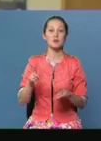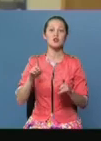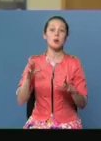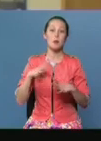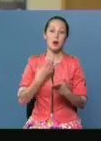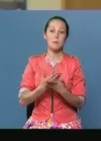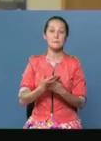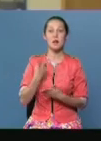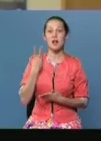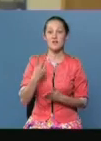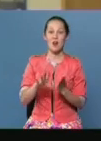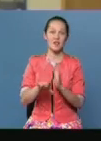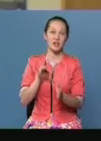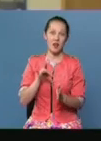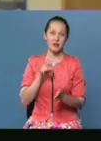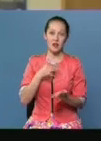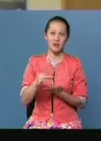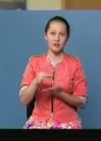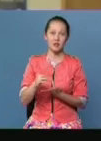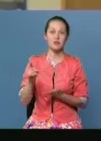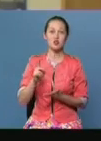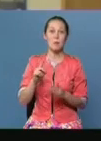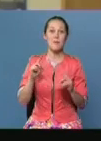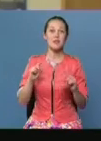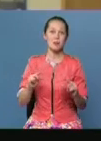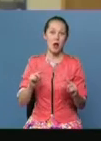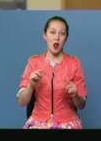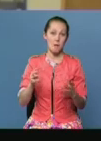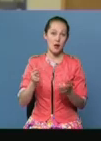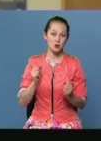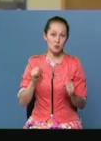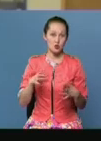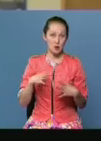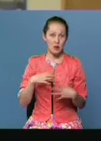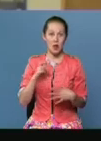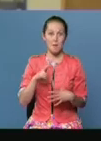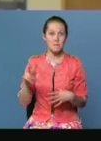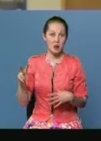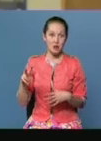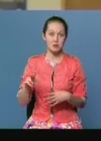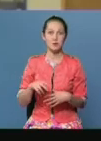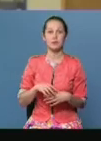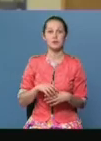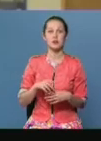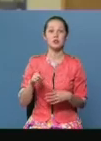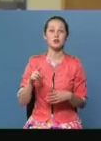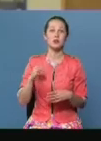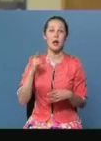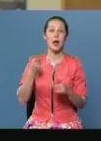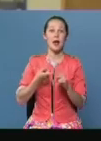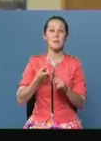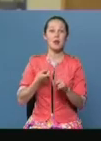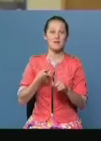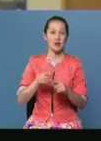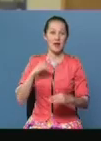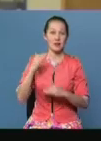два варианта. Чтобы минимальный какой-то балл получить можно было, сдав, так сказать, какой-то несложный первый этап, а чтобы, если